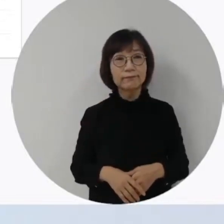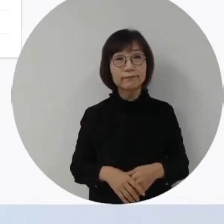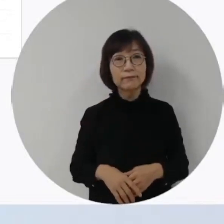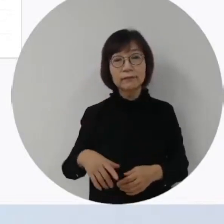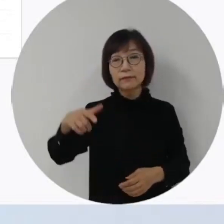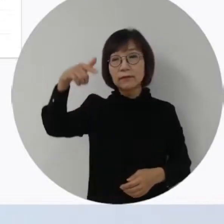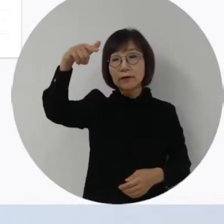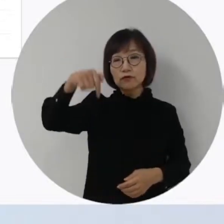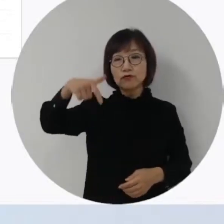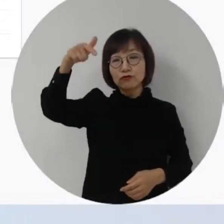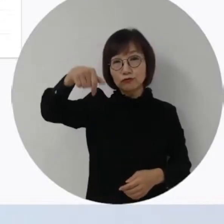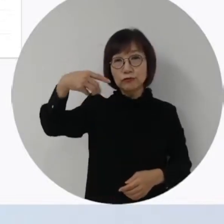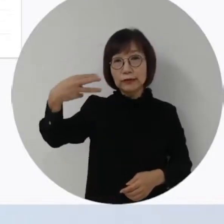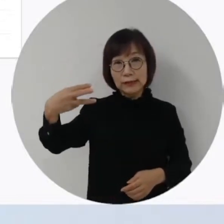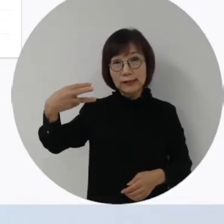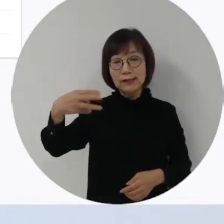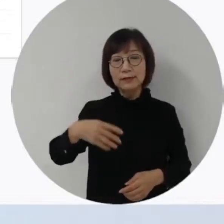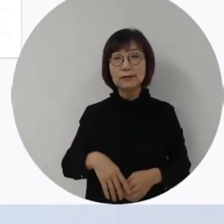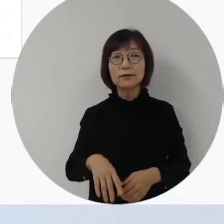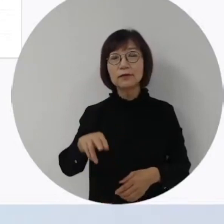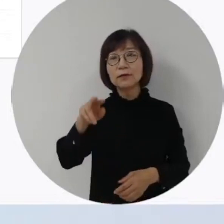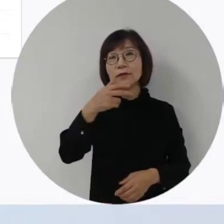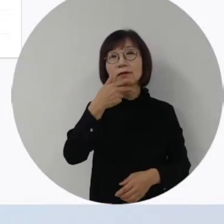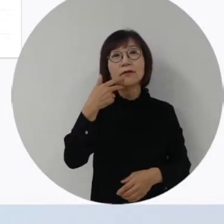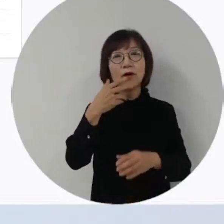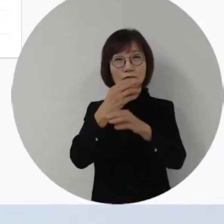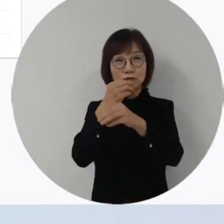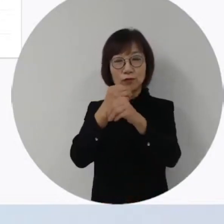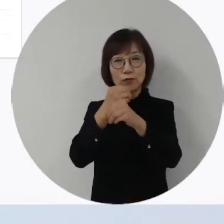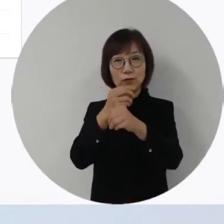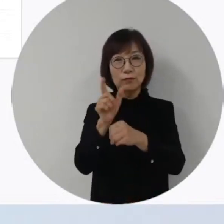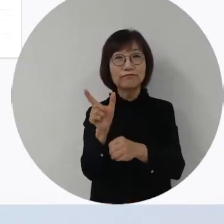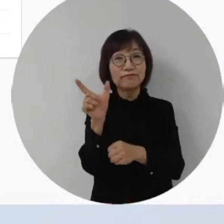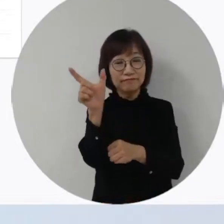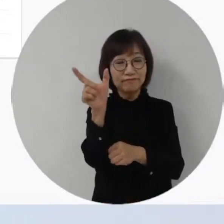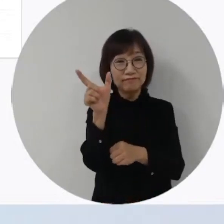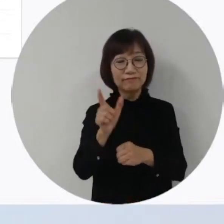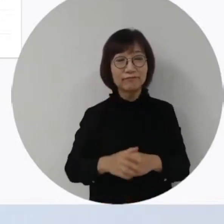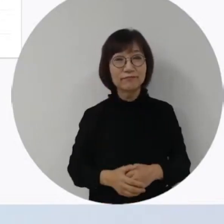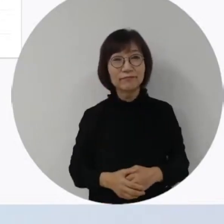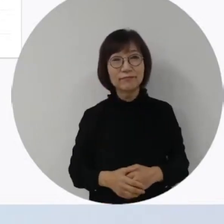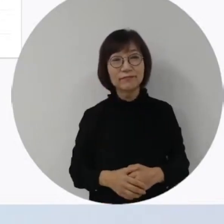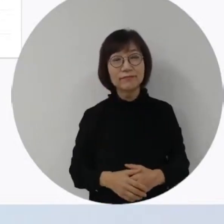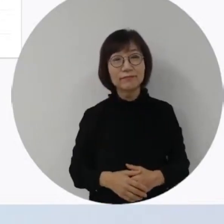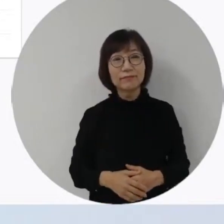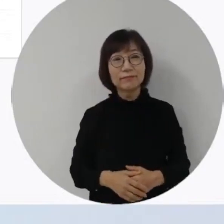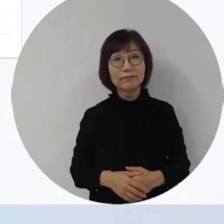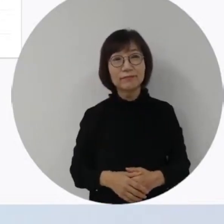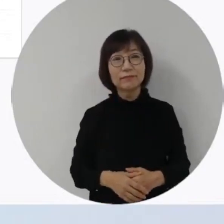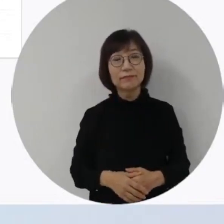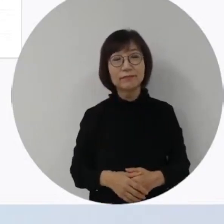그렇기 때문에 크롬을 실행을 하면 기본 구글의 홈페이지가 시작 페이지로 뜨는 겁니다.